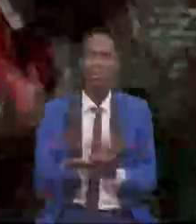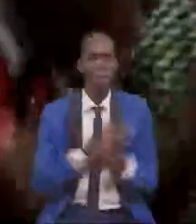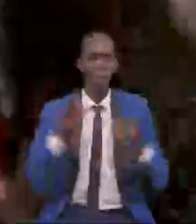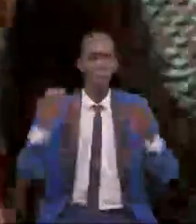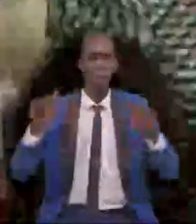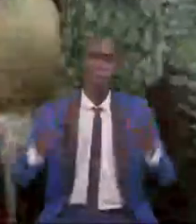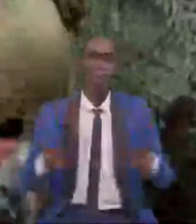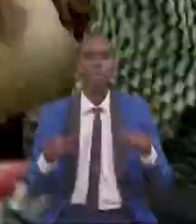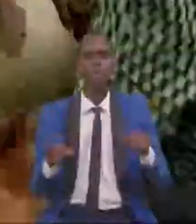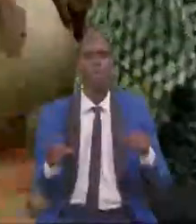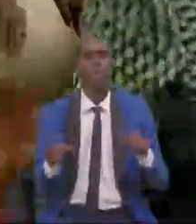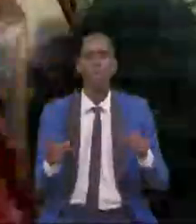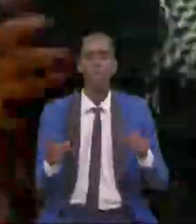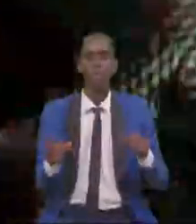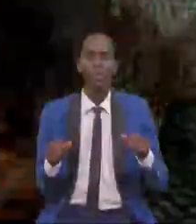l'habileté divine,